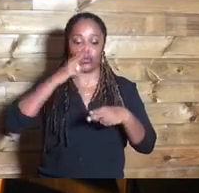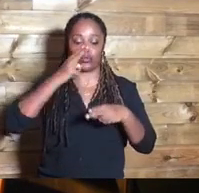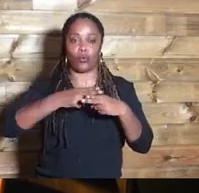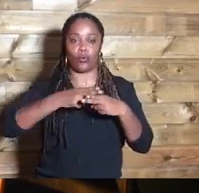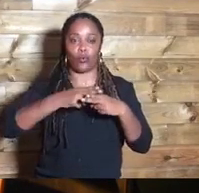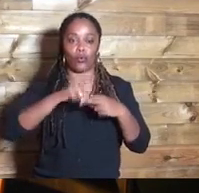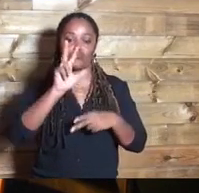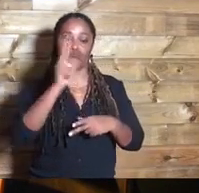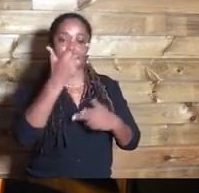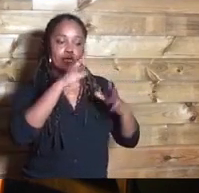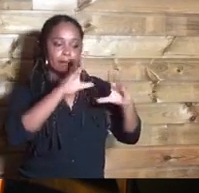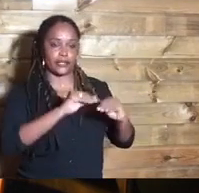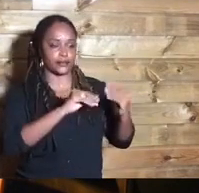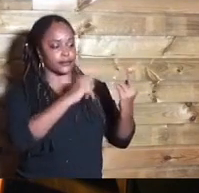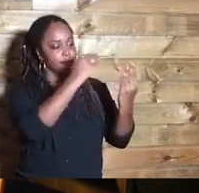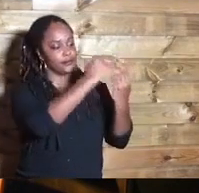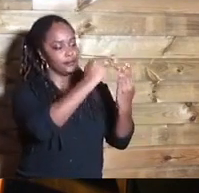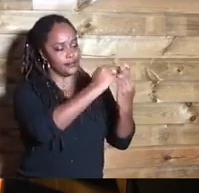en que gérer.